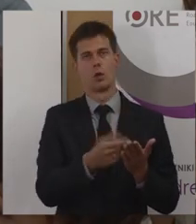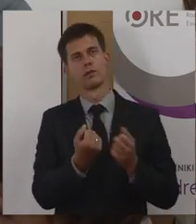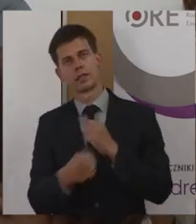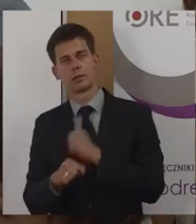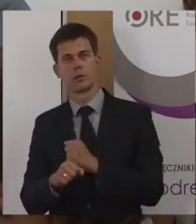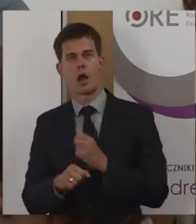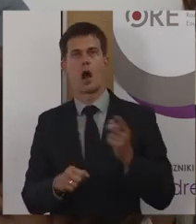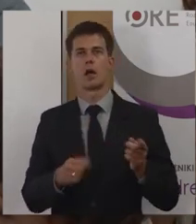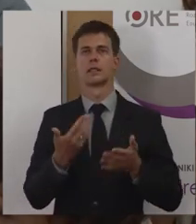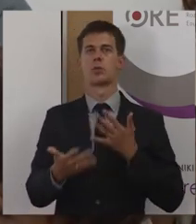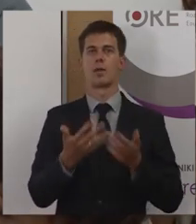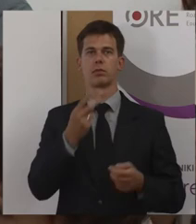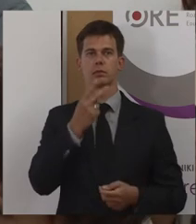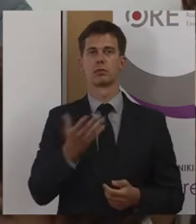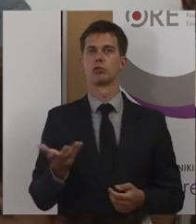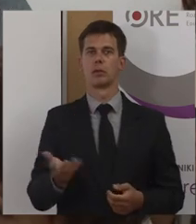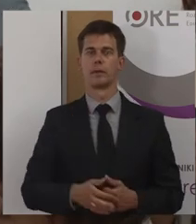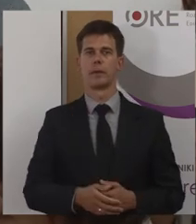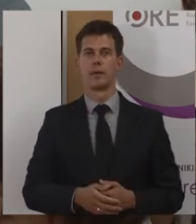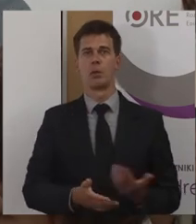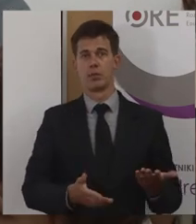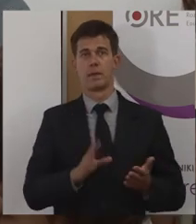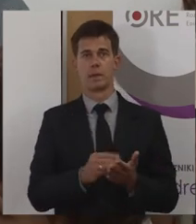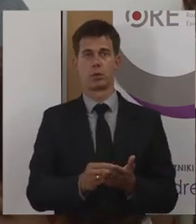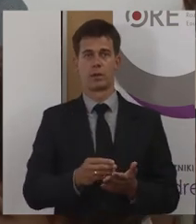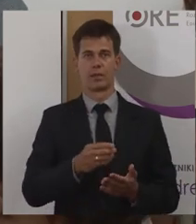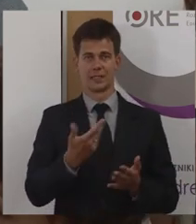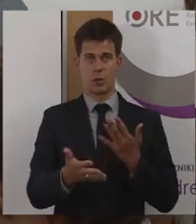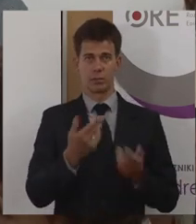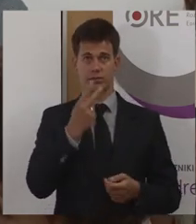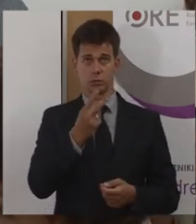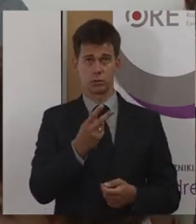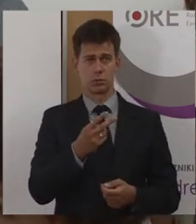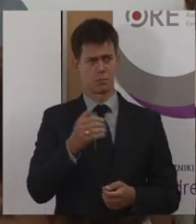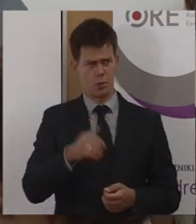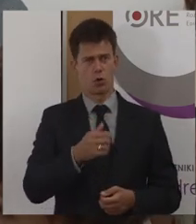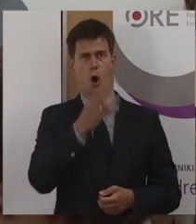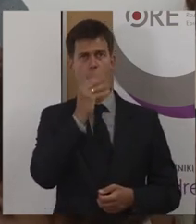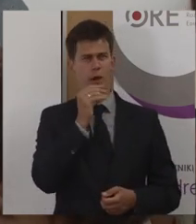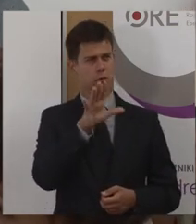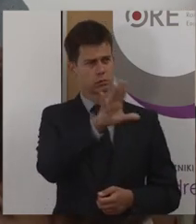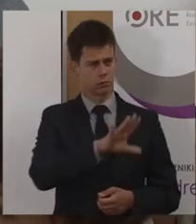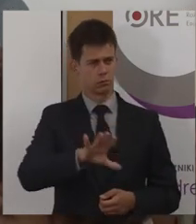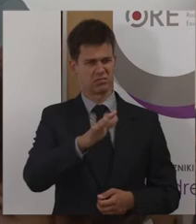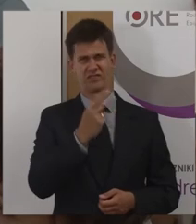osoby słabowidzące? Dlatego, że osoba słabowidząca może oglądać obrazki. Najczęściej niestety to musi